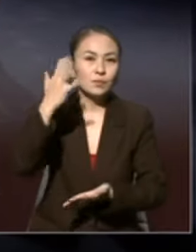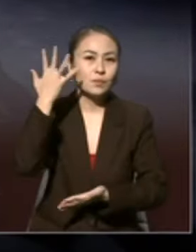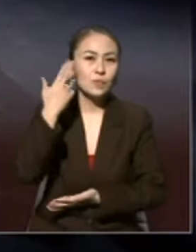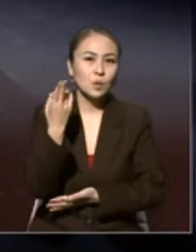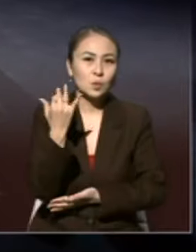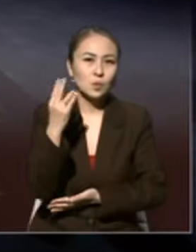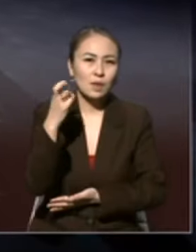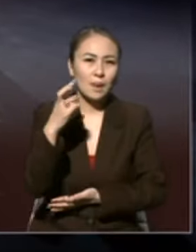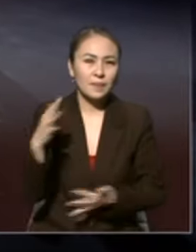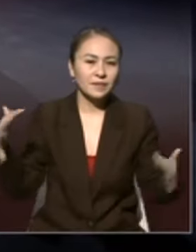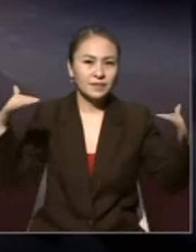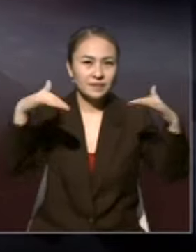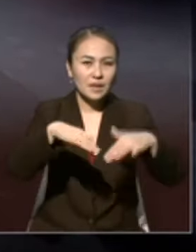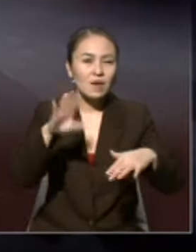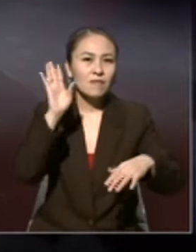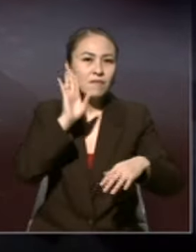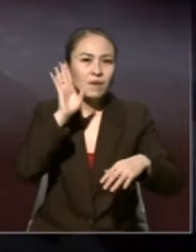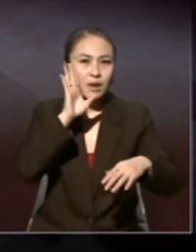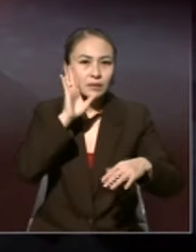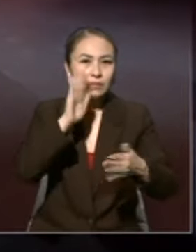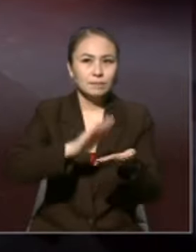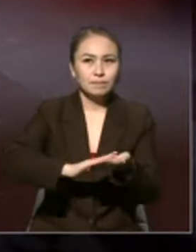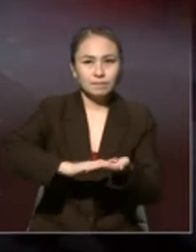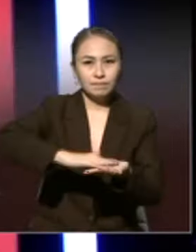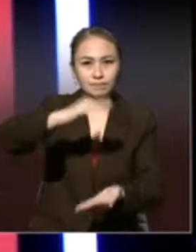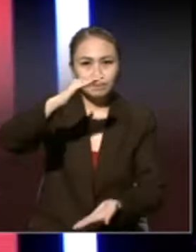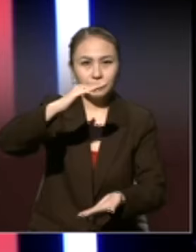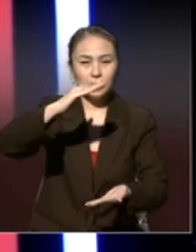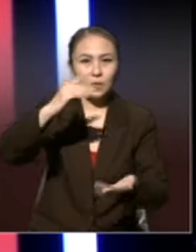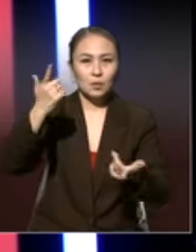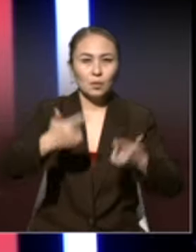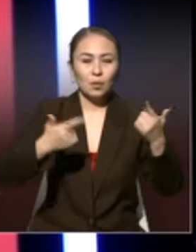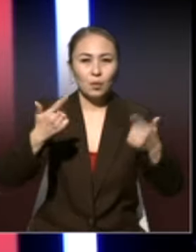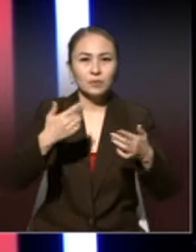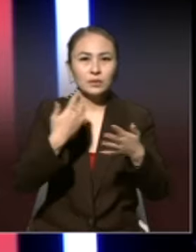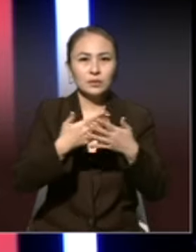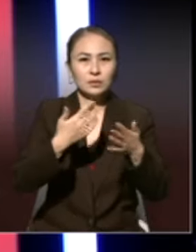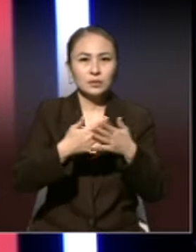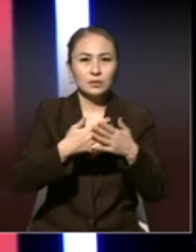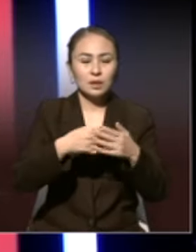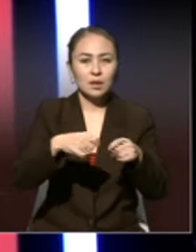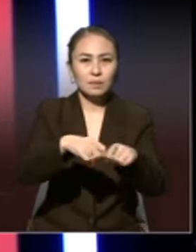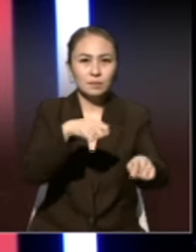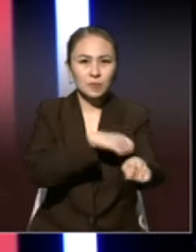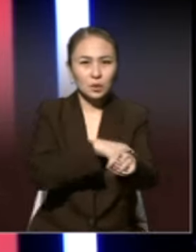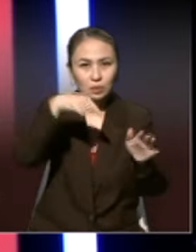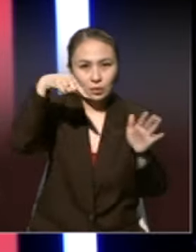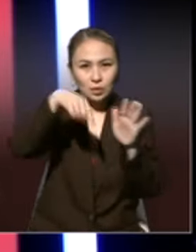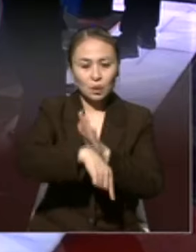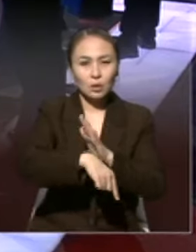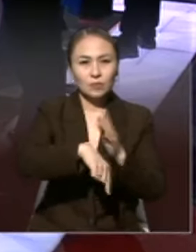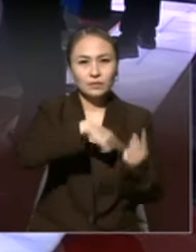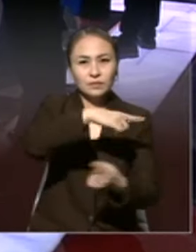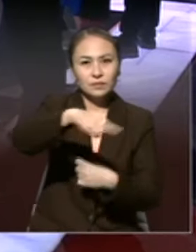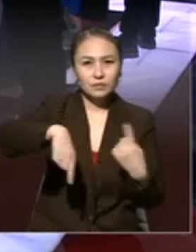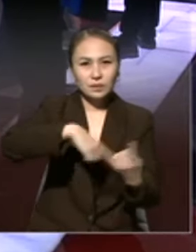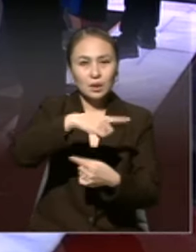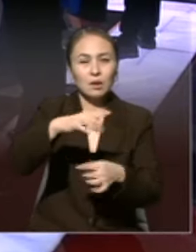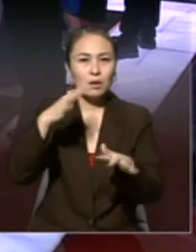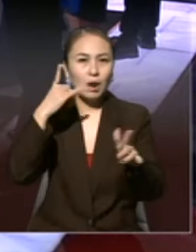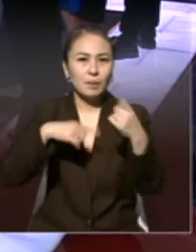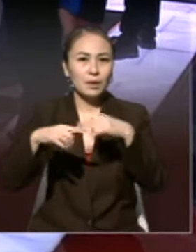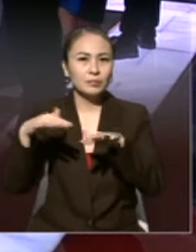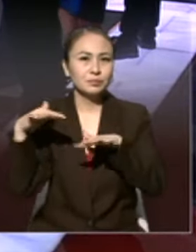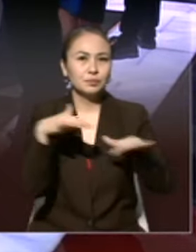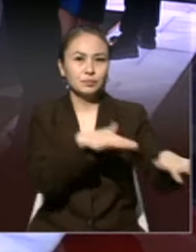болған кезде судың барлығы осы жерге жиналады да. Қайтадан жаңа туннель, 60 метрлік туннельмен жүріп-жүріп, қайтадан теңізге құйылады